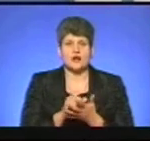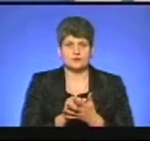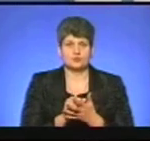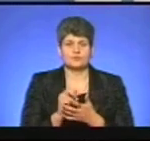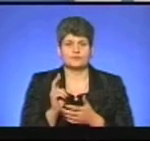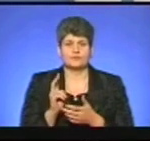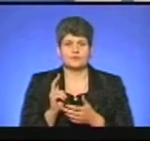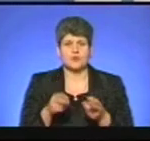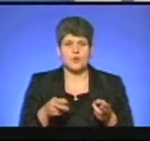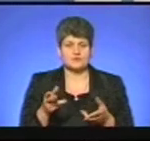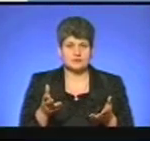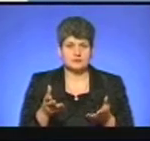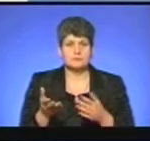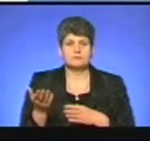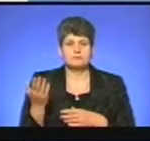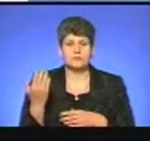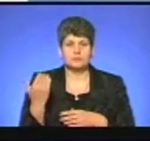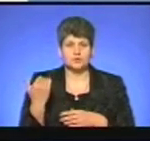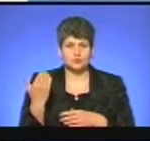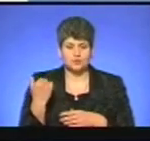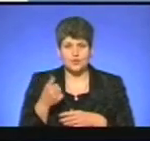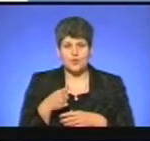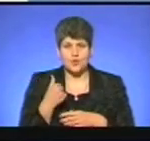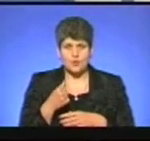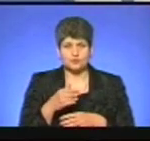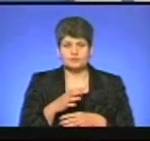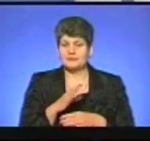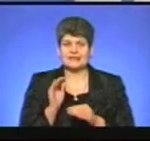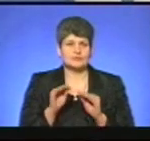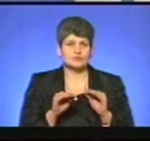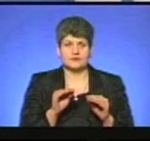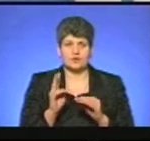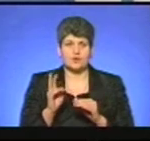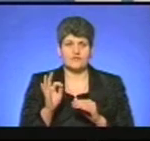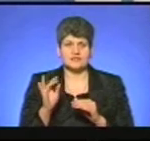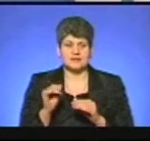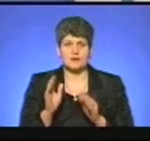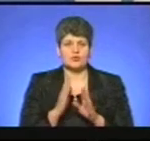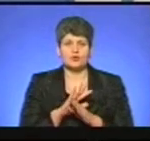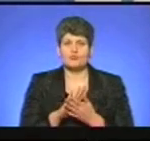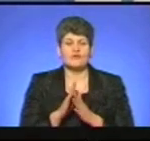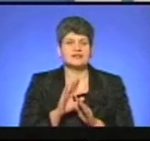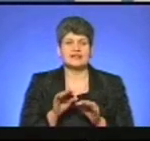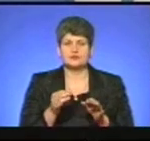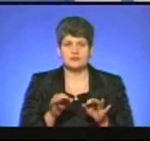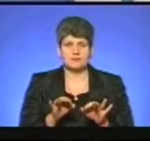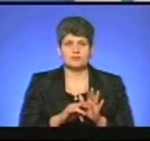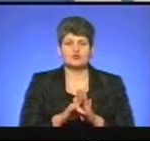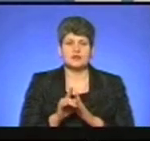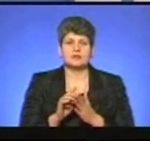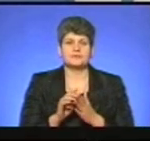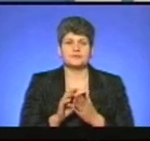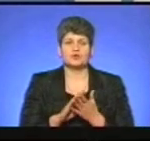ковзани, так? Ми минулого року не монтували ковзанку, оскільки погодні умови не дозволяли. І ми почали домовляти